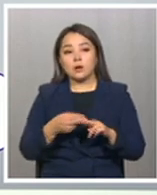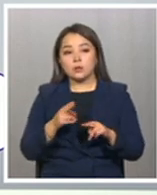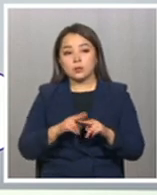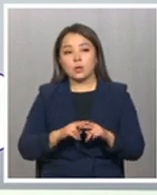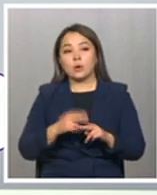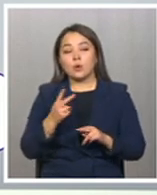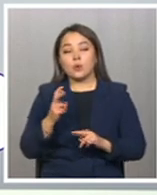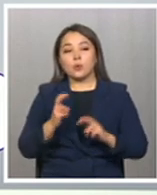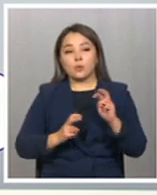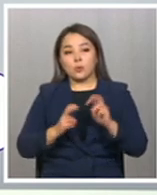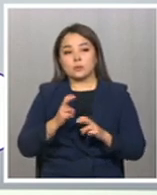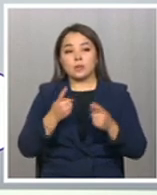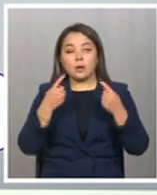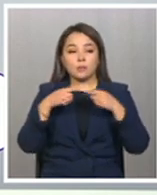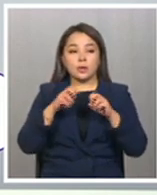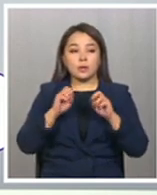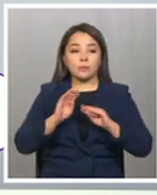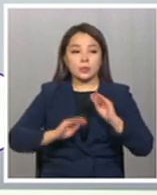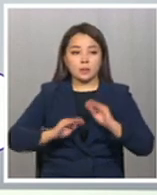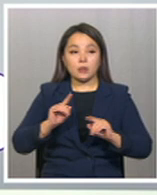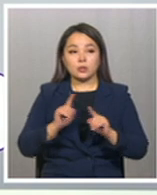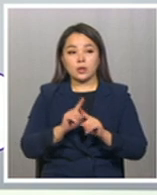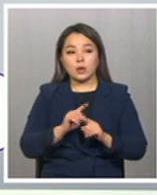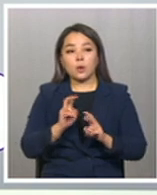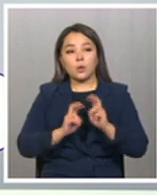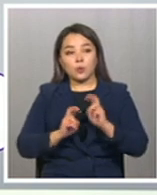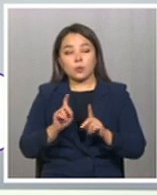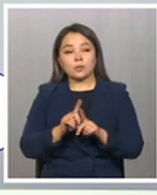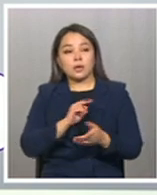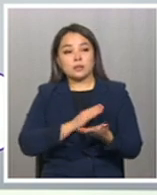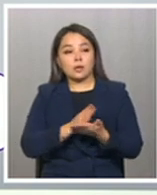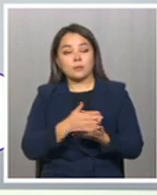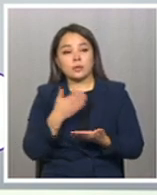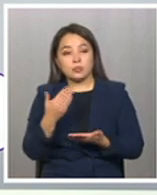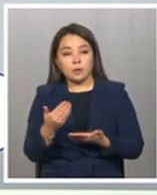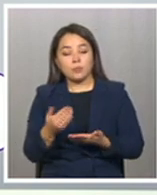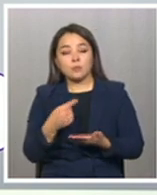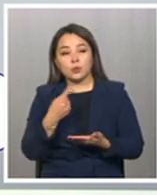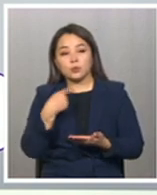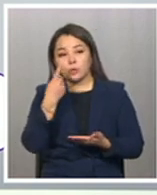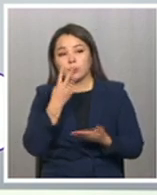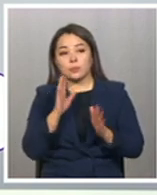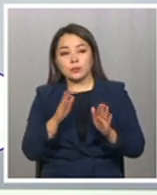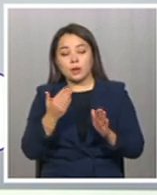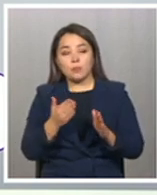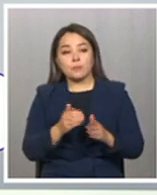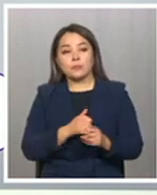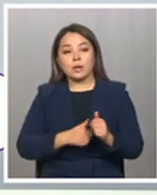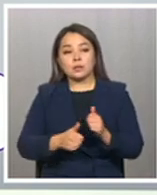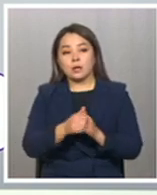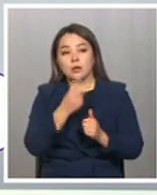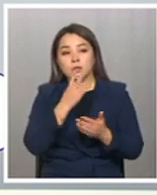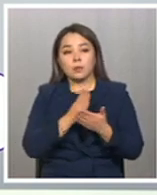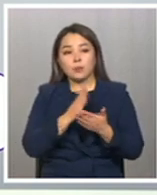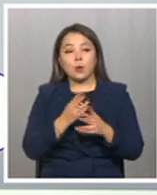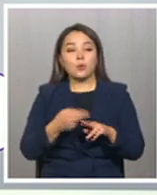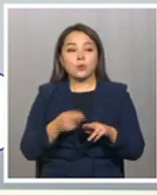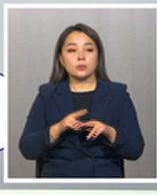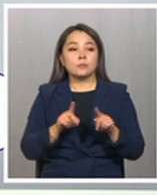өндірістік мамандандырудың ерекшелігі бұл өндірістік қызметтің немесе қызметтің бір түріне ғана басымдық береді. Сонымен